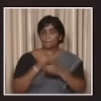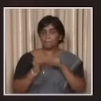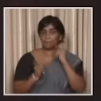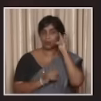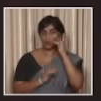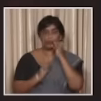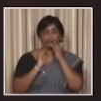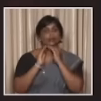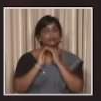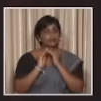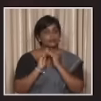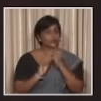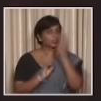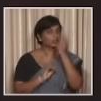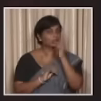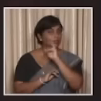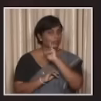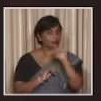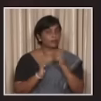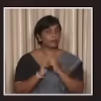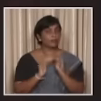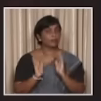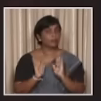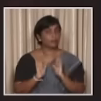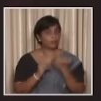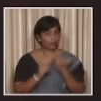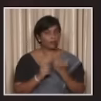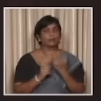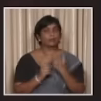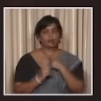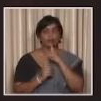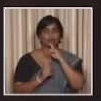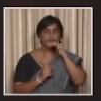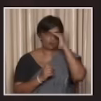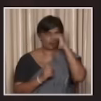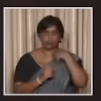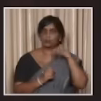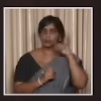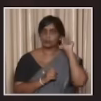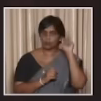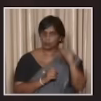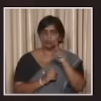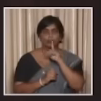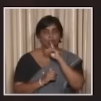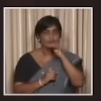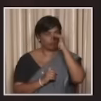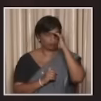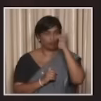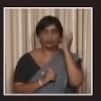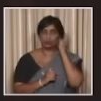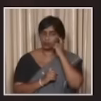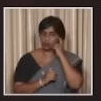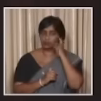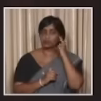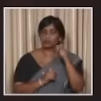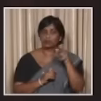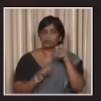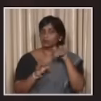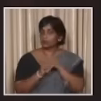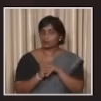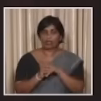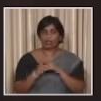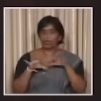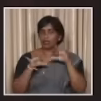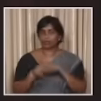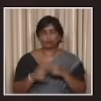කළමනාකරණ පාසල 2016 ආරම්භ කරා කියලා මම කථානායකතුමාට කියලා තියෙනවා. කතානායකතුමා දන්නවා ඒක කිසිදු අහිතියක් මට